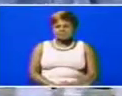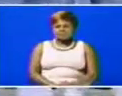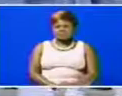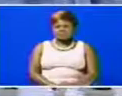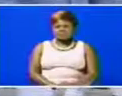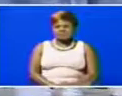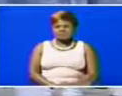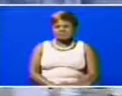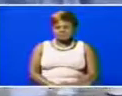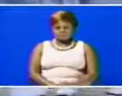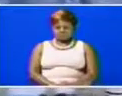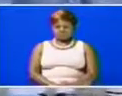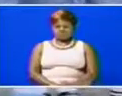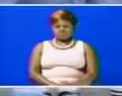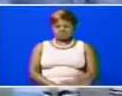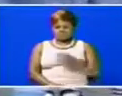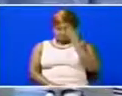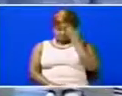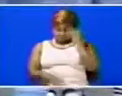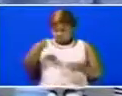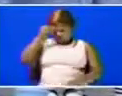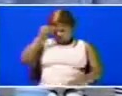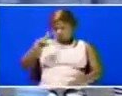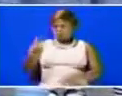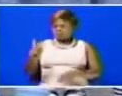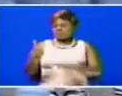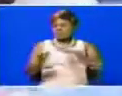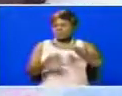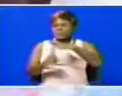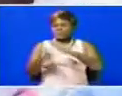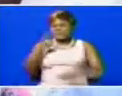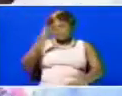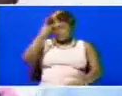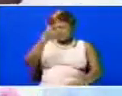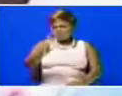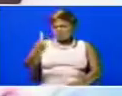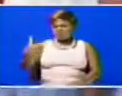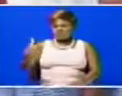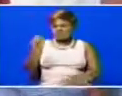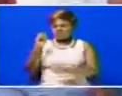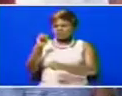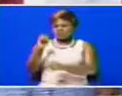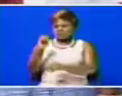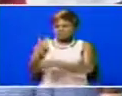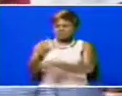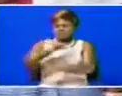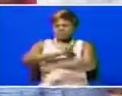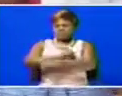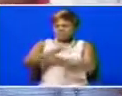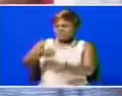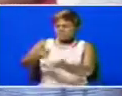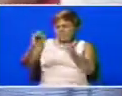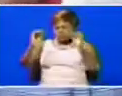tuakuomba. Kulingana na Wizara ya Elimu, kila mzazi aliye na mwanafunzi katika shule za kutwa hatalipa